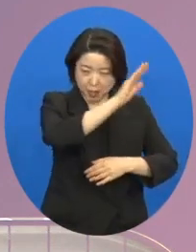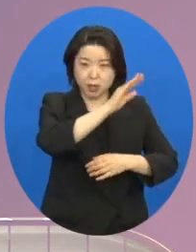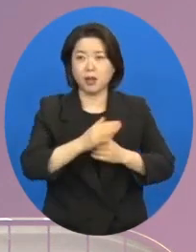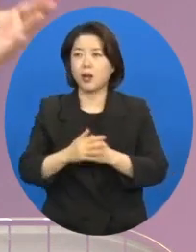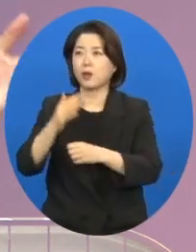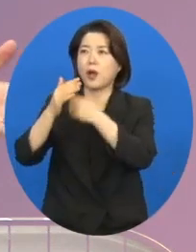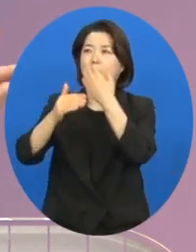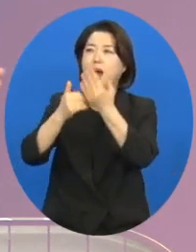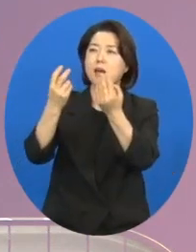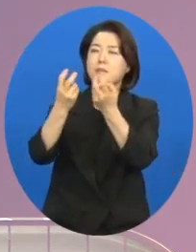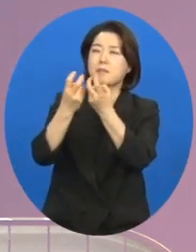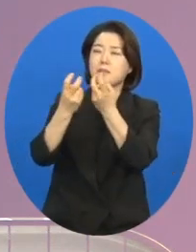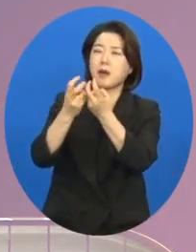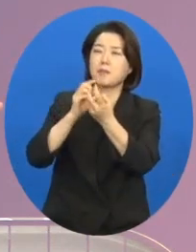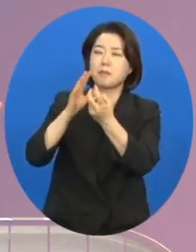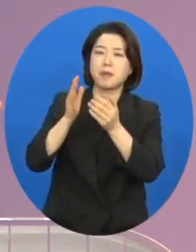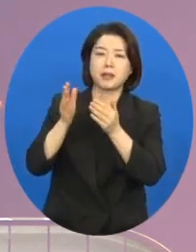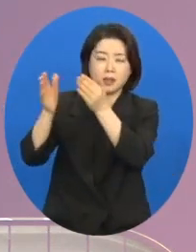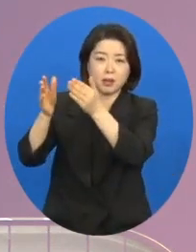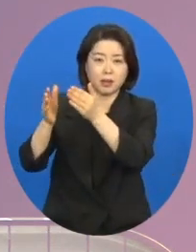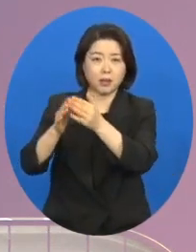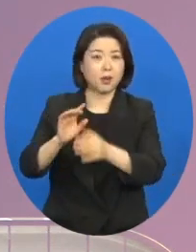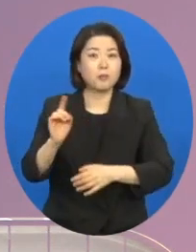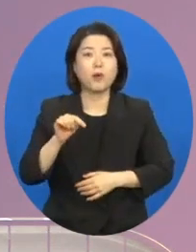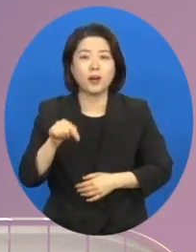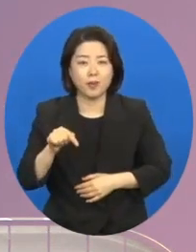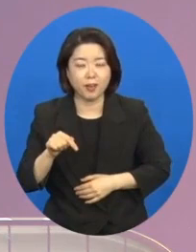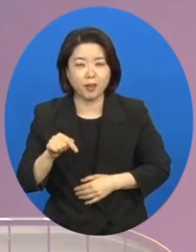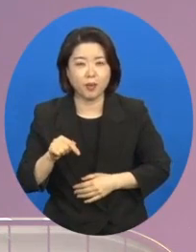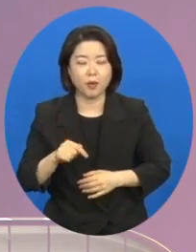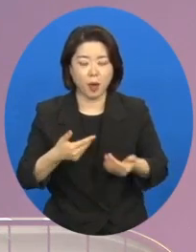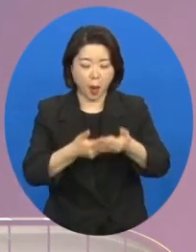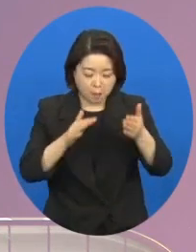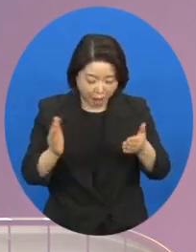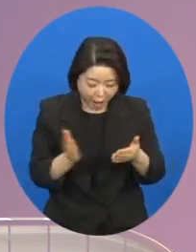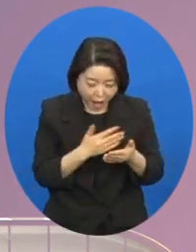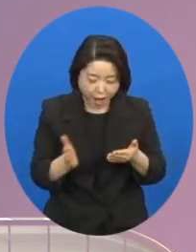거죠? 방청소 한 거예요. 방청소. 여러분, 그 쉬운 거 아닙니다.